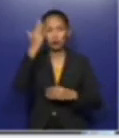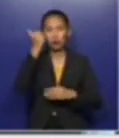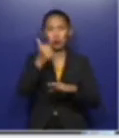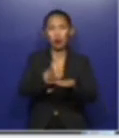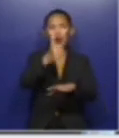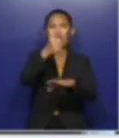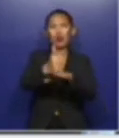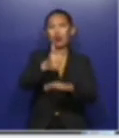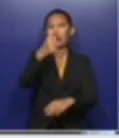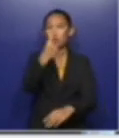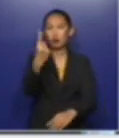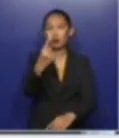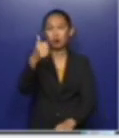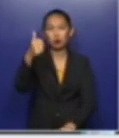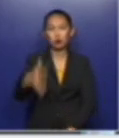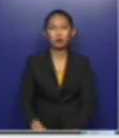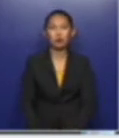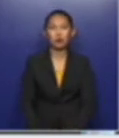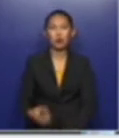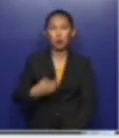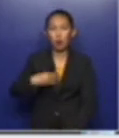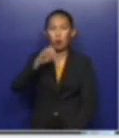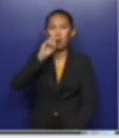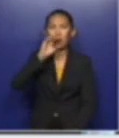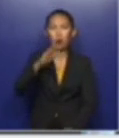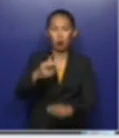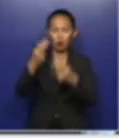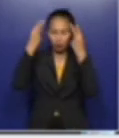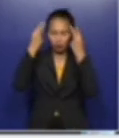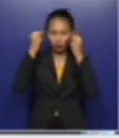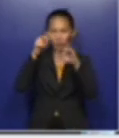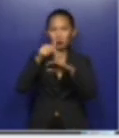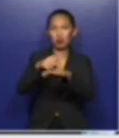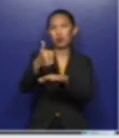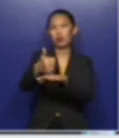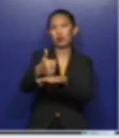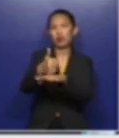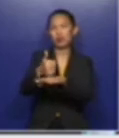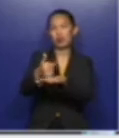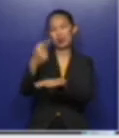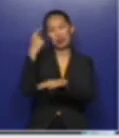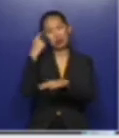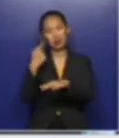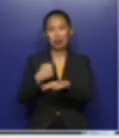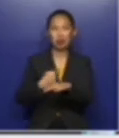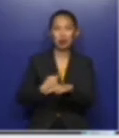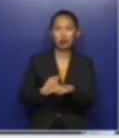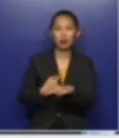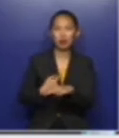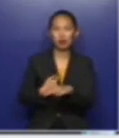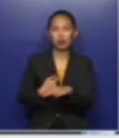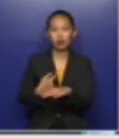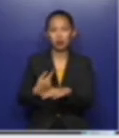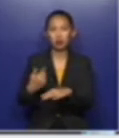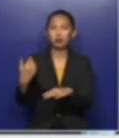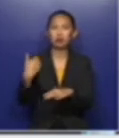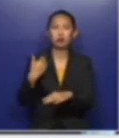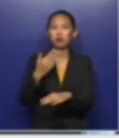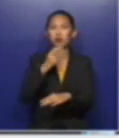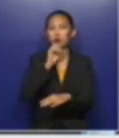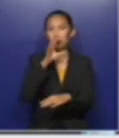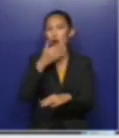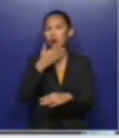ผมเคยบอกว่าท่านเป็นโรคนาซิสติกที่ซึมโรคหลงตัวเองในการอภิปรายไม่วางใจมันก็ปรากฏอยู่ตลอดท่านก็